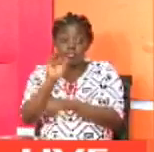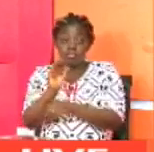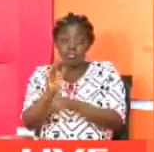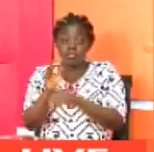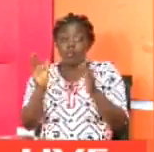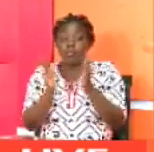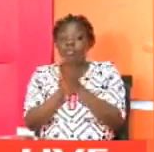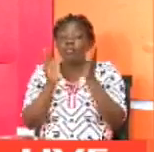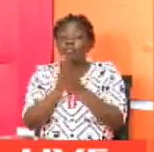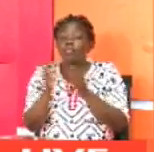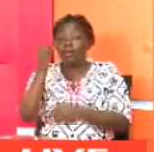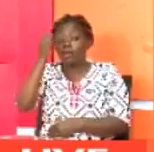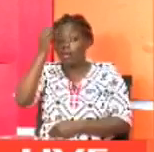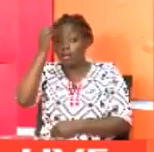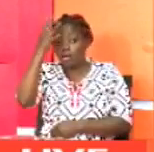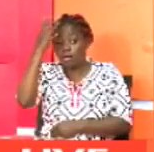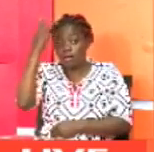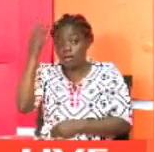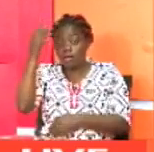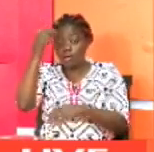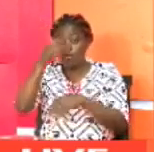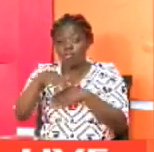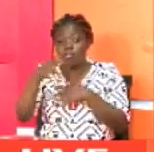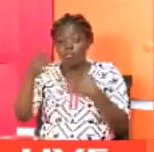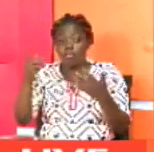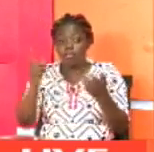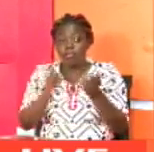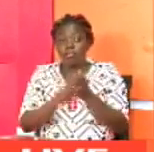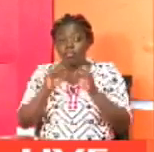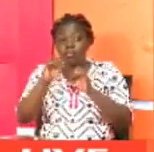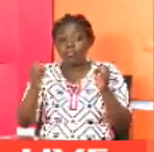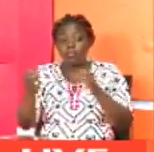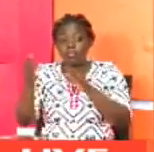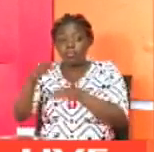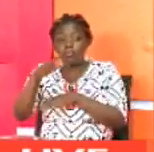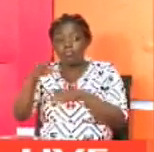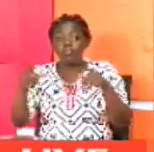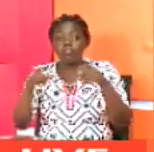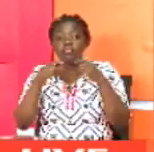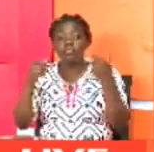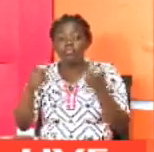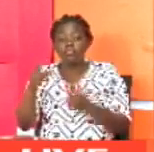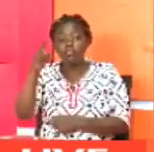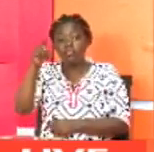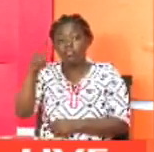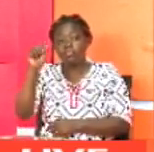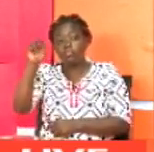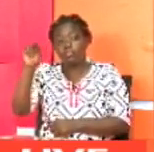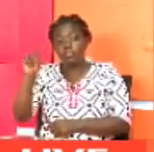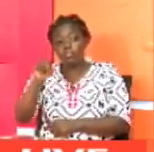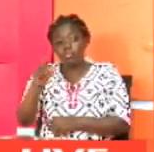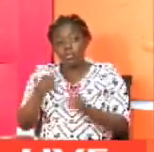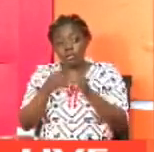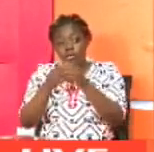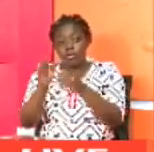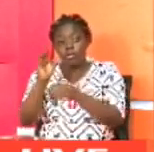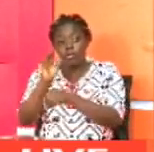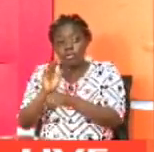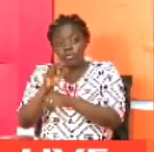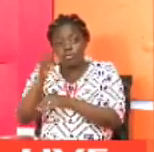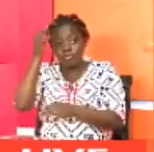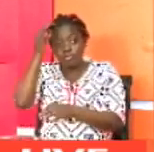y'abalokole eguddemu ekikangabwa oluvannyuma lw'okufuna amawulire g'okufa kw'omusumba Paul Musula, abadde atwala ekkanisa